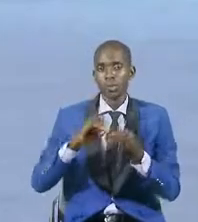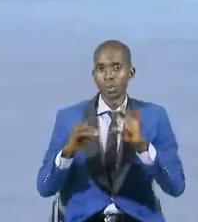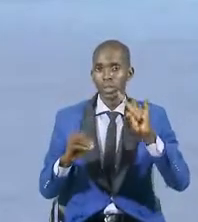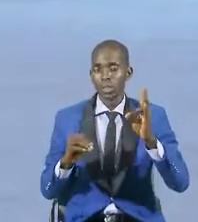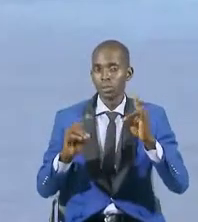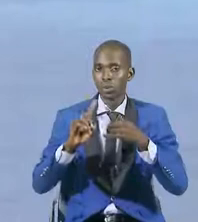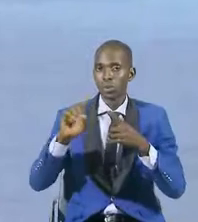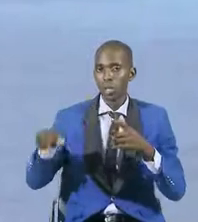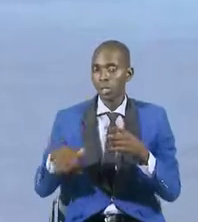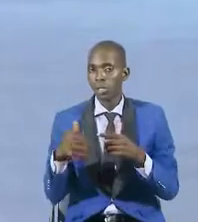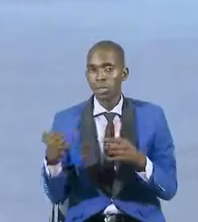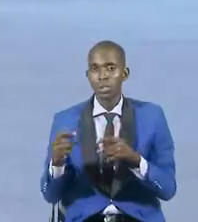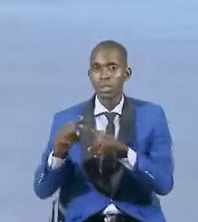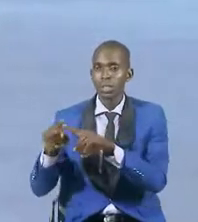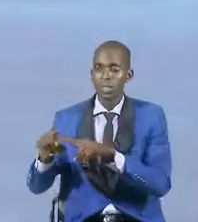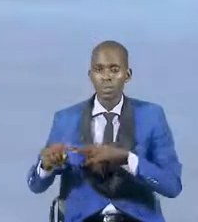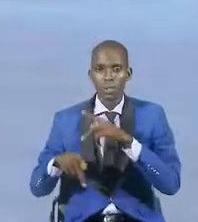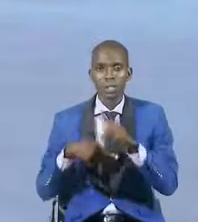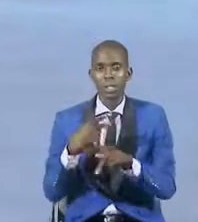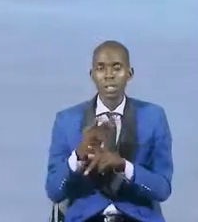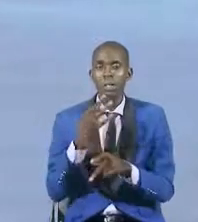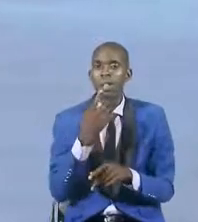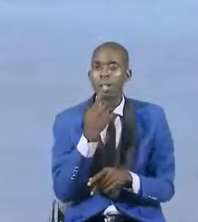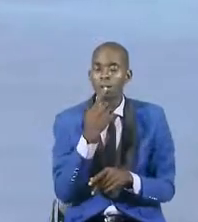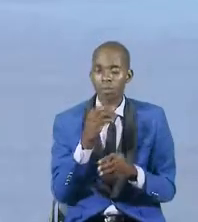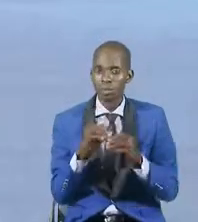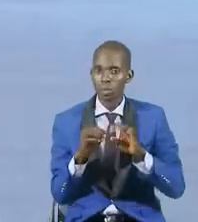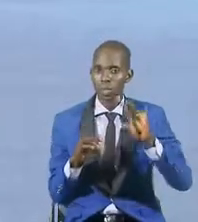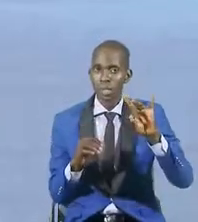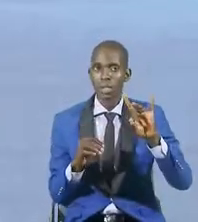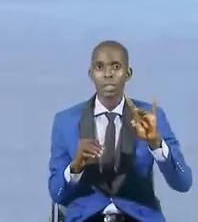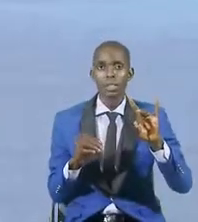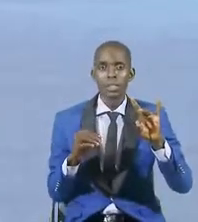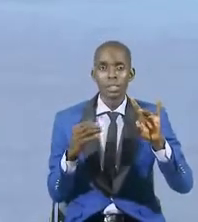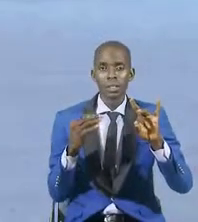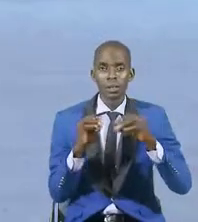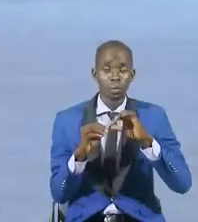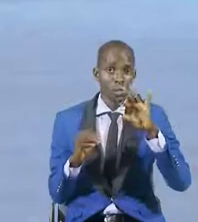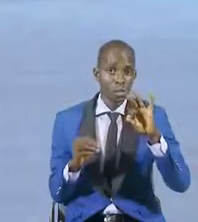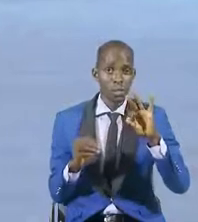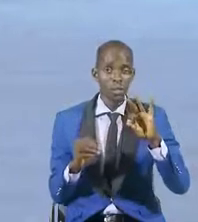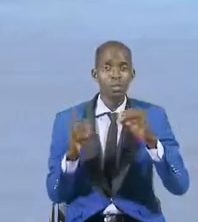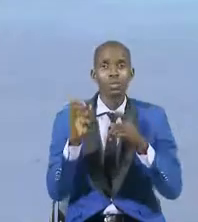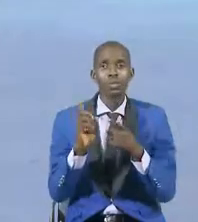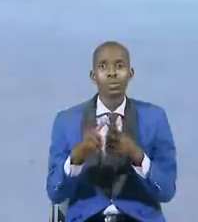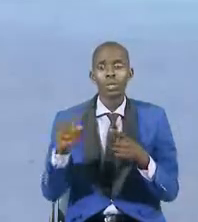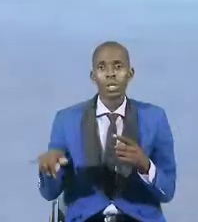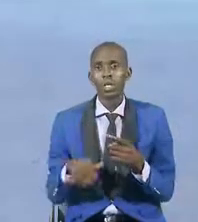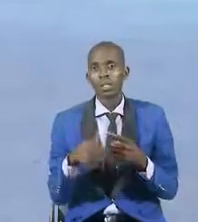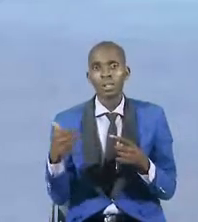Numéro 7. À un autre, la diversité des langues. Numéro 800. À un autre, numéro 9,